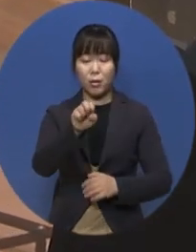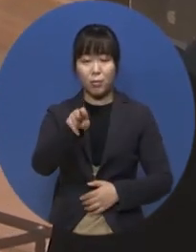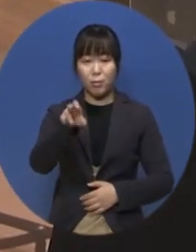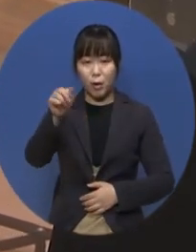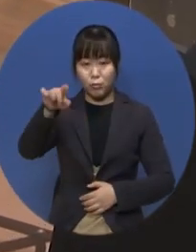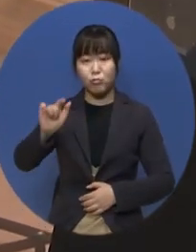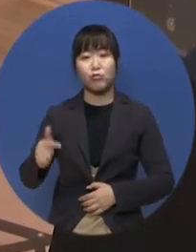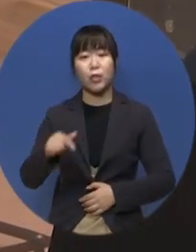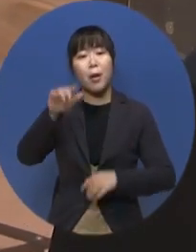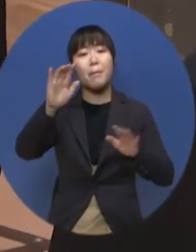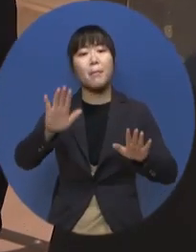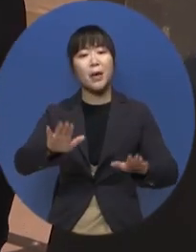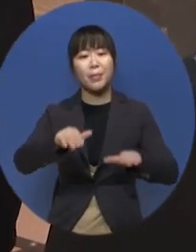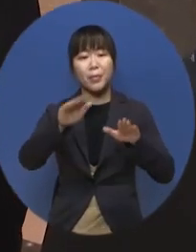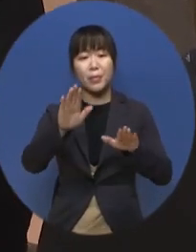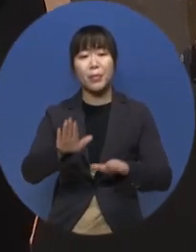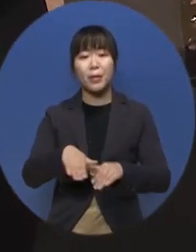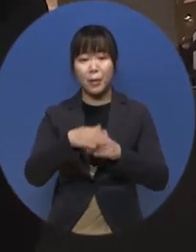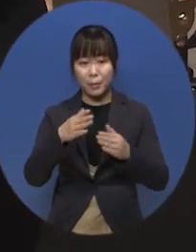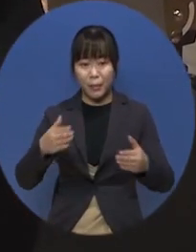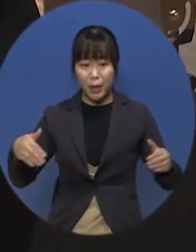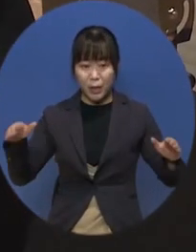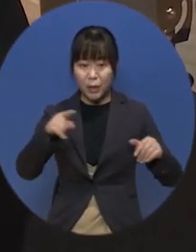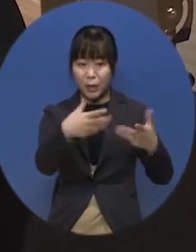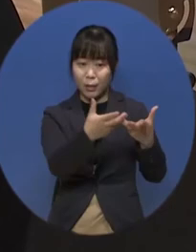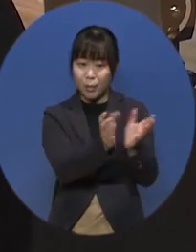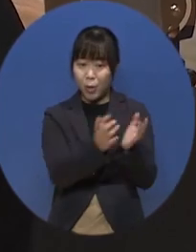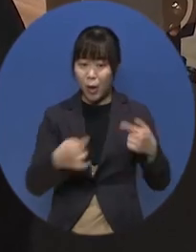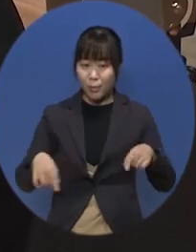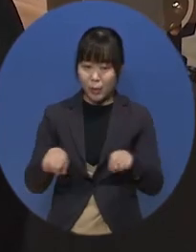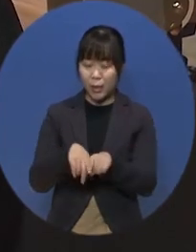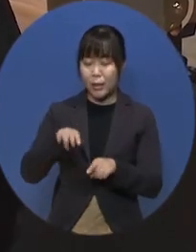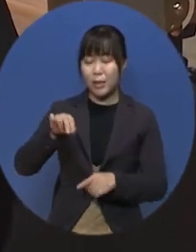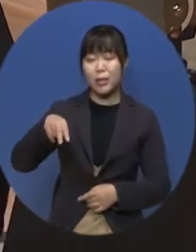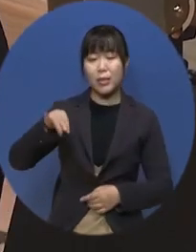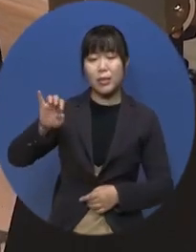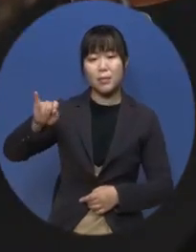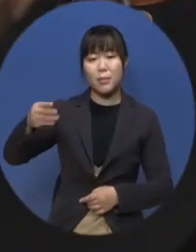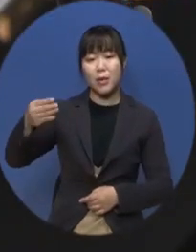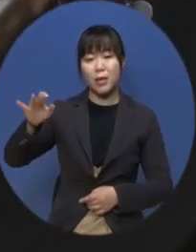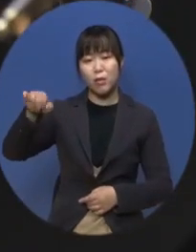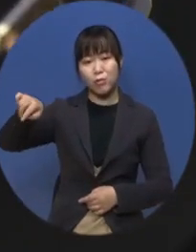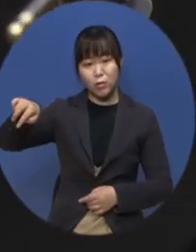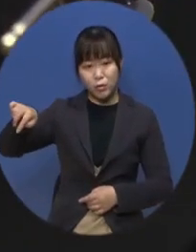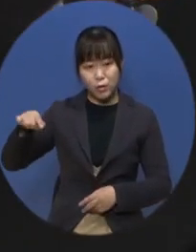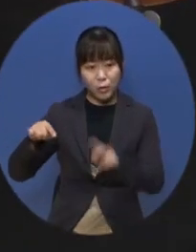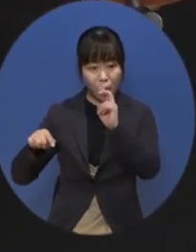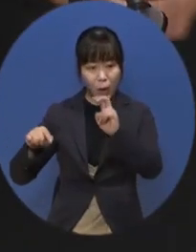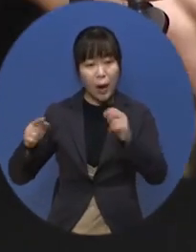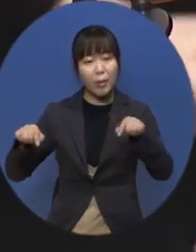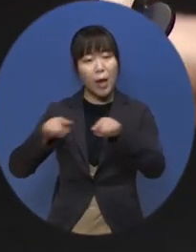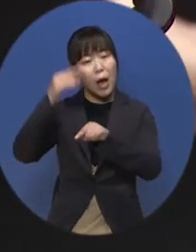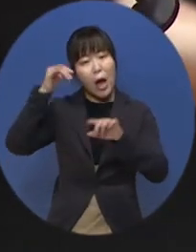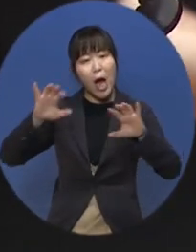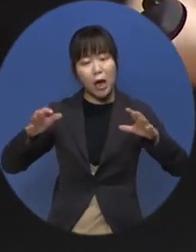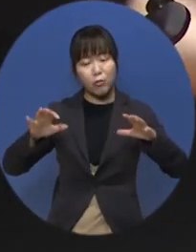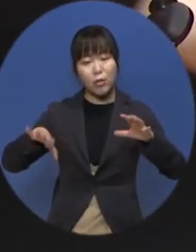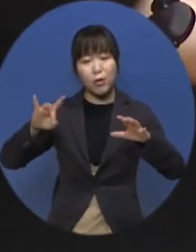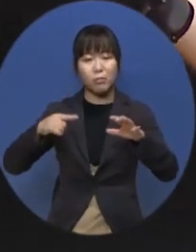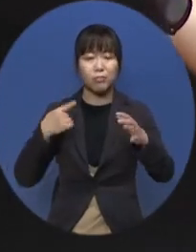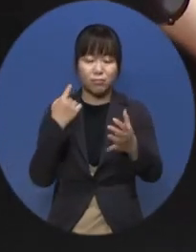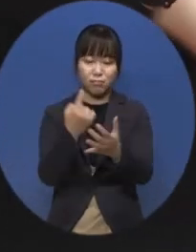지휘하는 코리안 심포니 오케스트라와 더불어 시벨리우스 역주 법 을 연출하며 한국 무대에 대비해